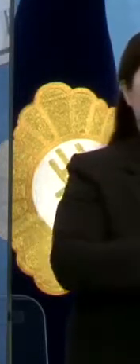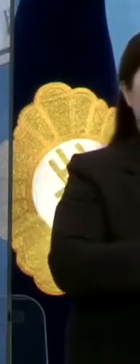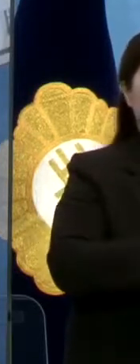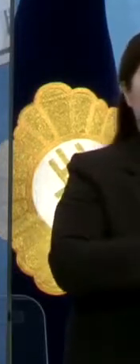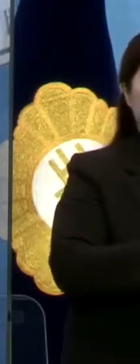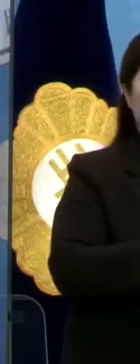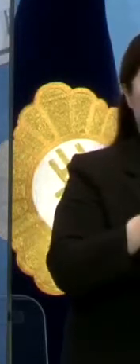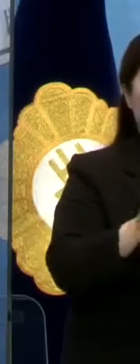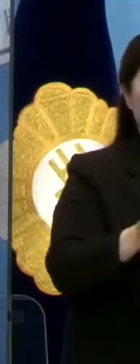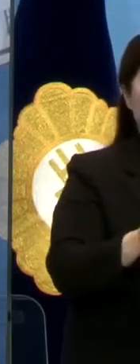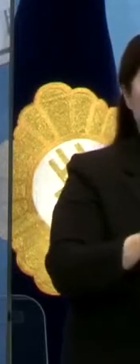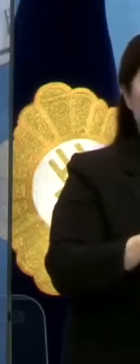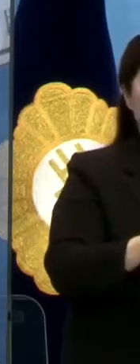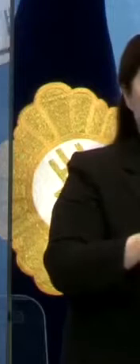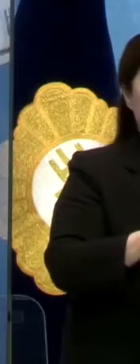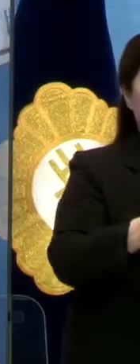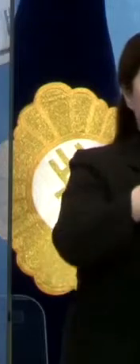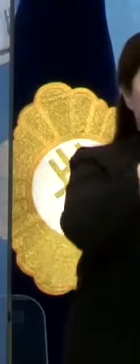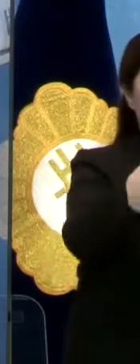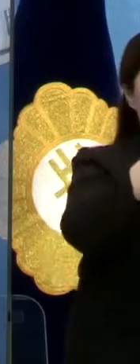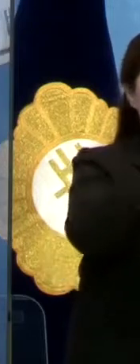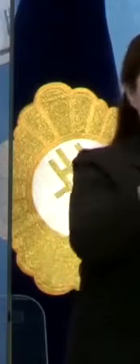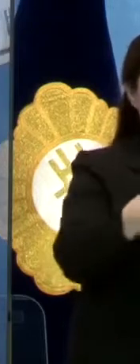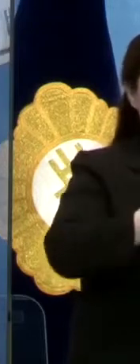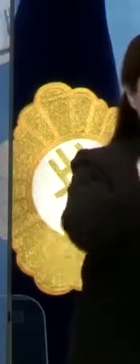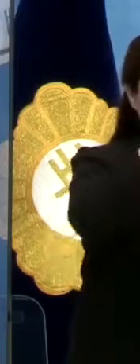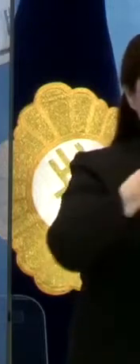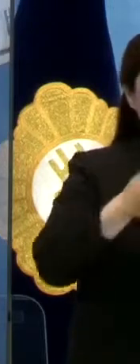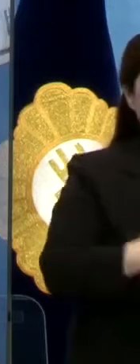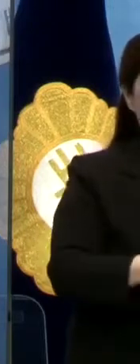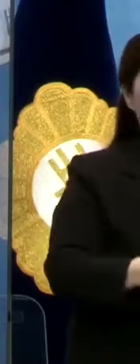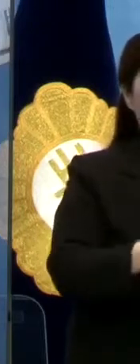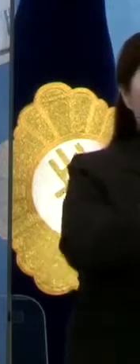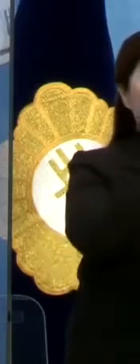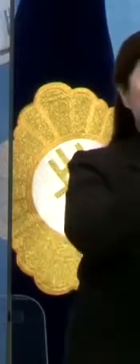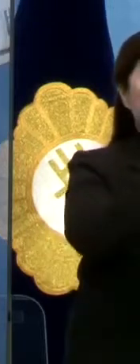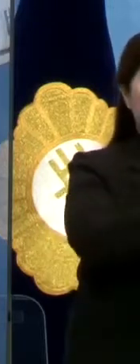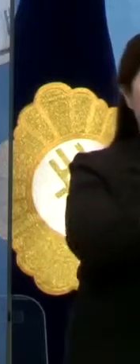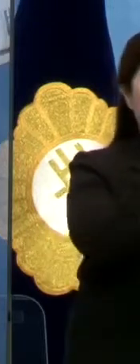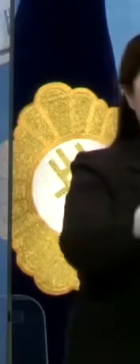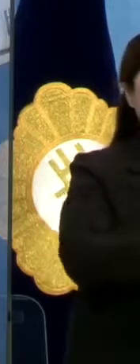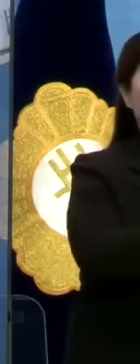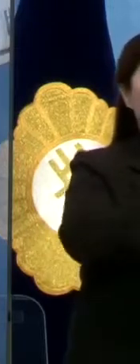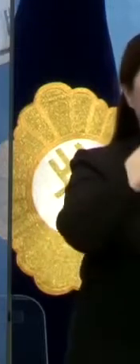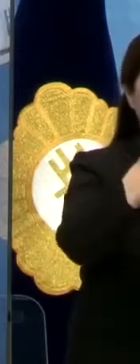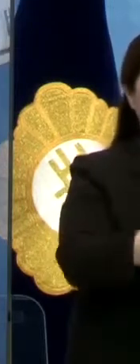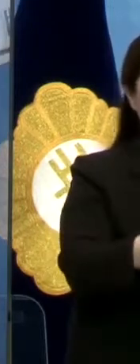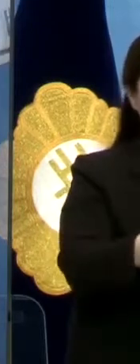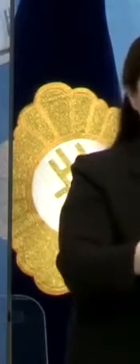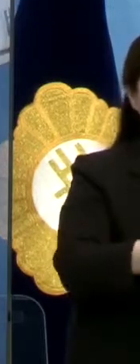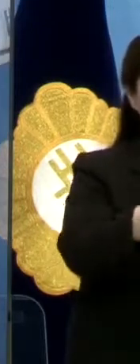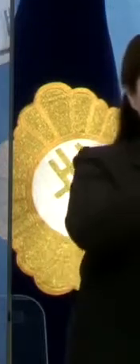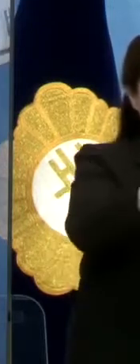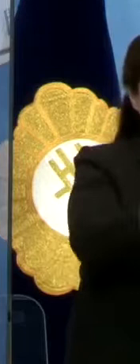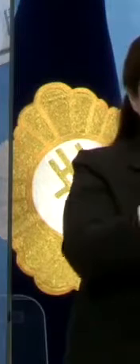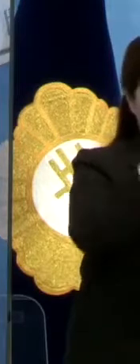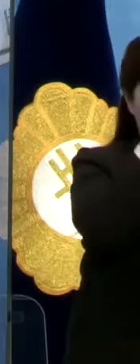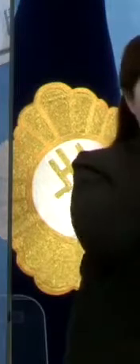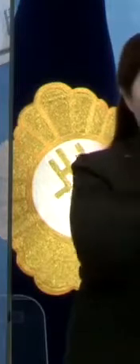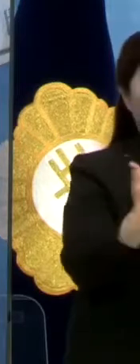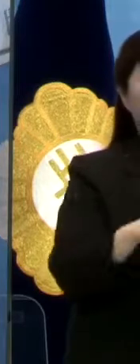오늘 오스트리아 출신 간호사로 43년간 소록도 한센병 환자를 위해